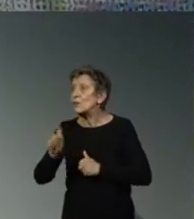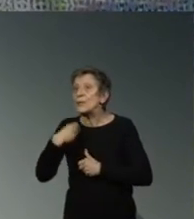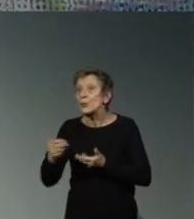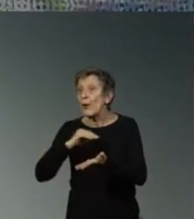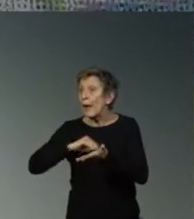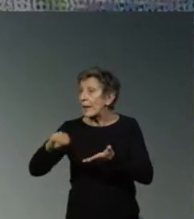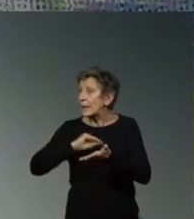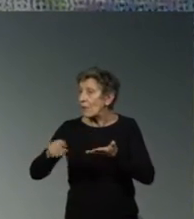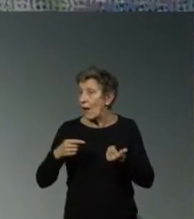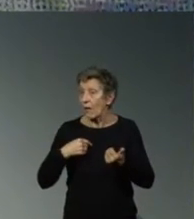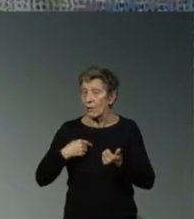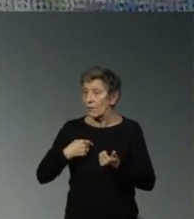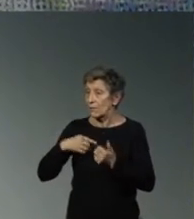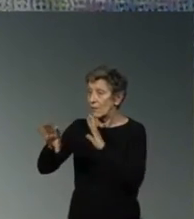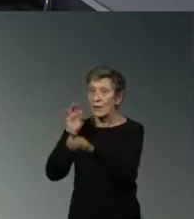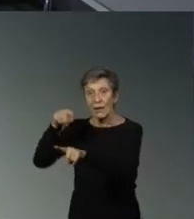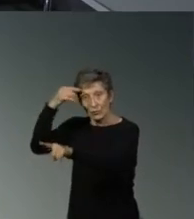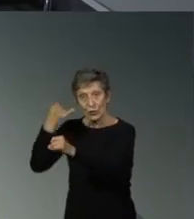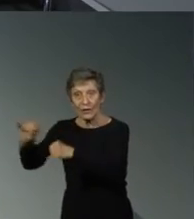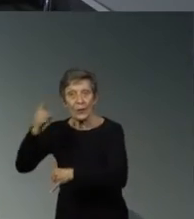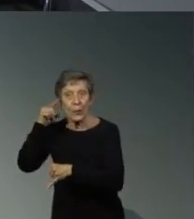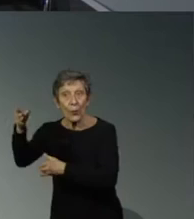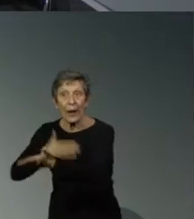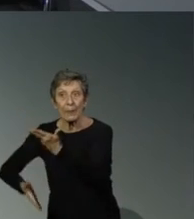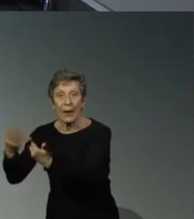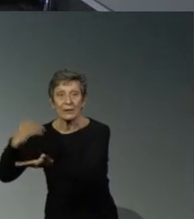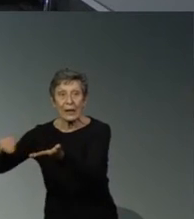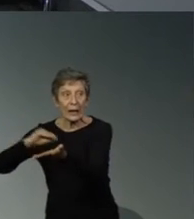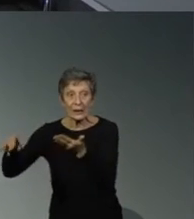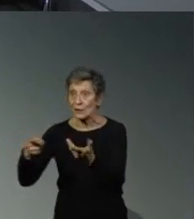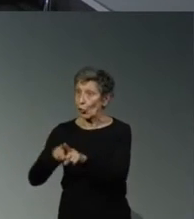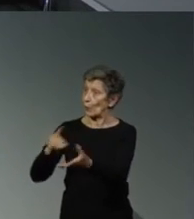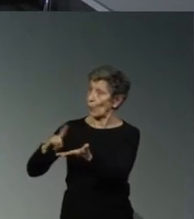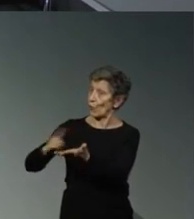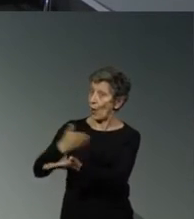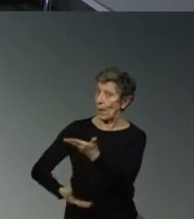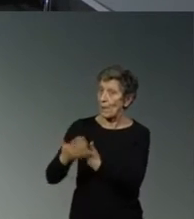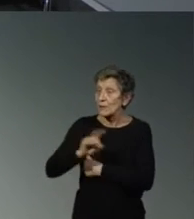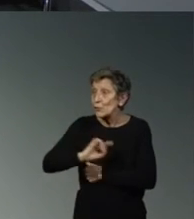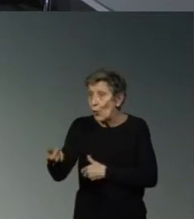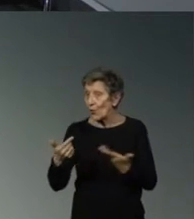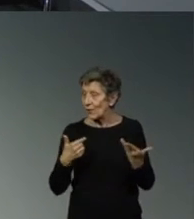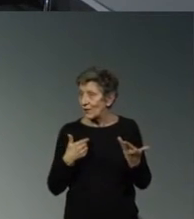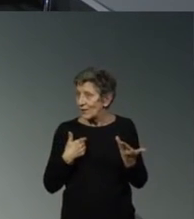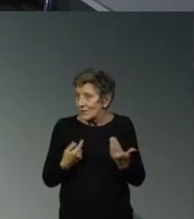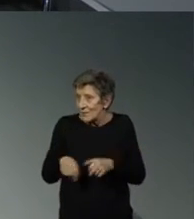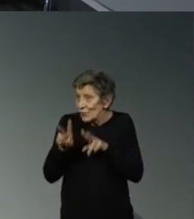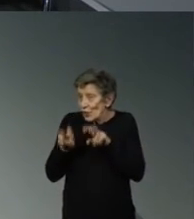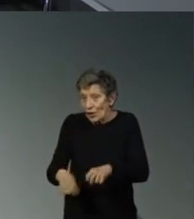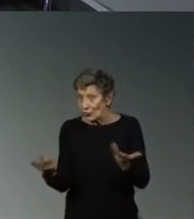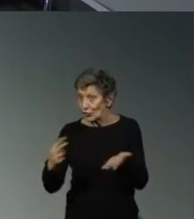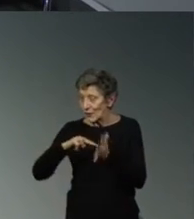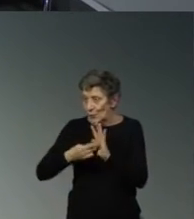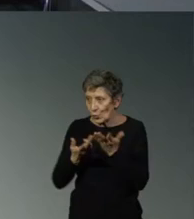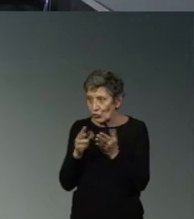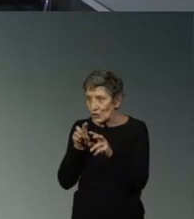faire notre voix à notre place. On est en train de chercher, d'expérimenter, de mettre à mal, quitte à l'insulter, finalement, cette technologie,